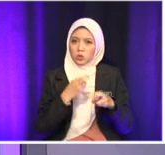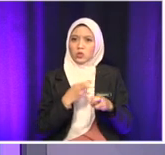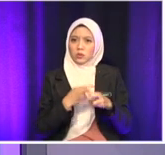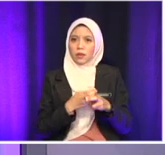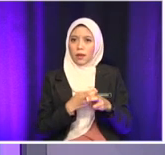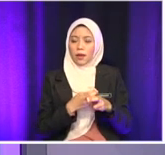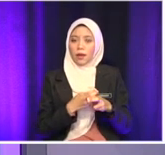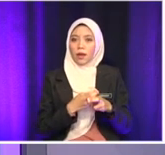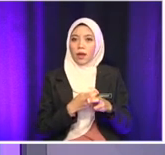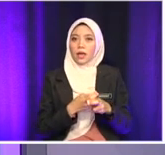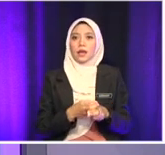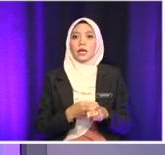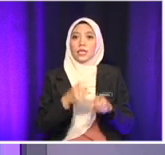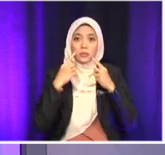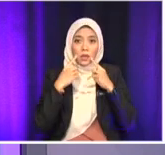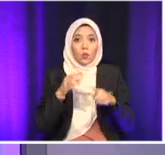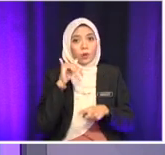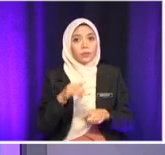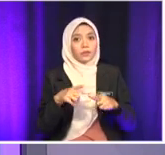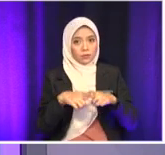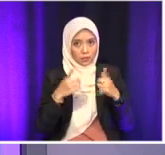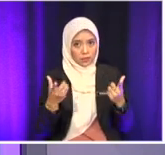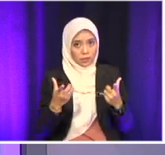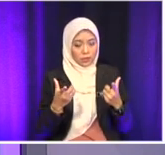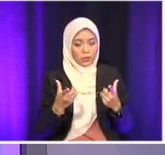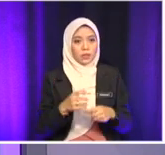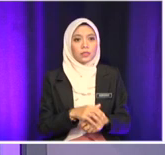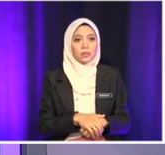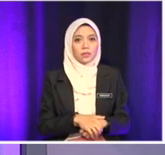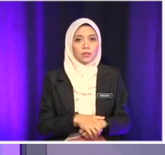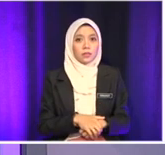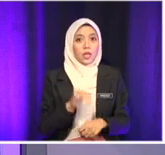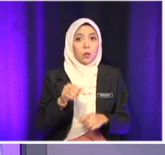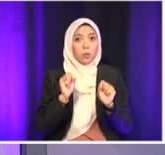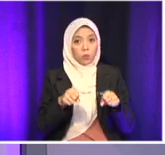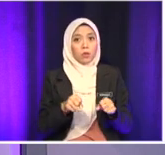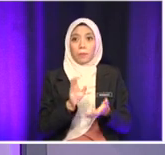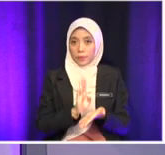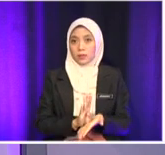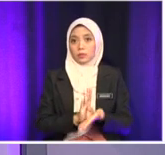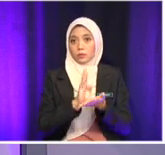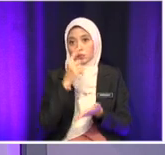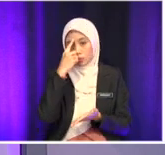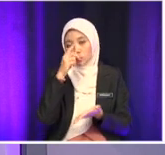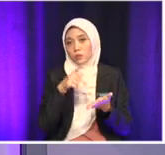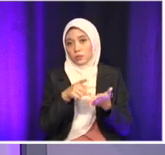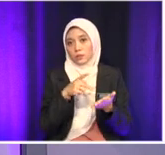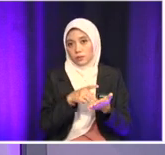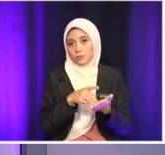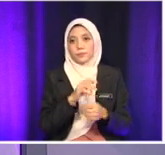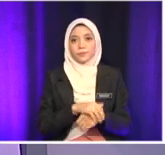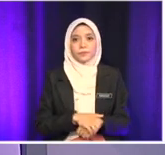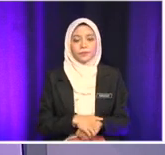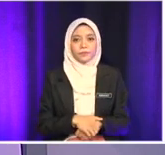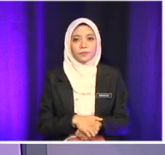dulu pergi pada soal lainnya seterusnya karena mungkin ada soal-soalan belakang yang membantu kita untuk menjawab soal yang suka tadi oke